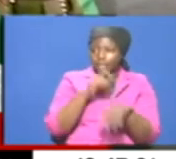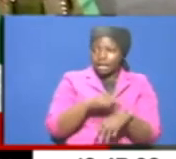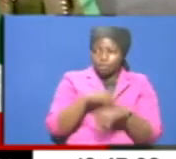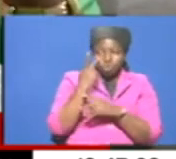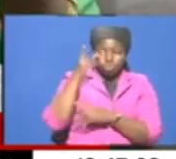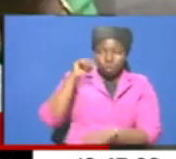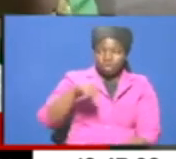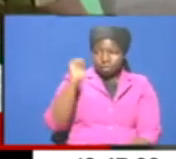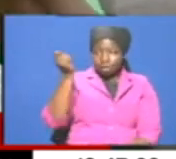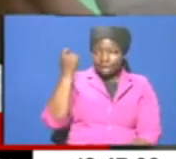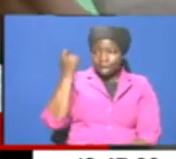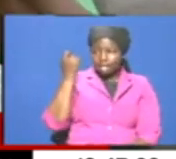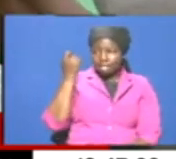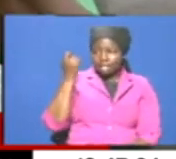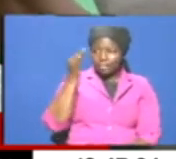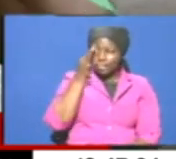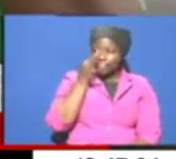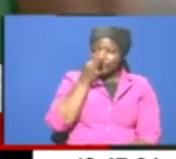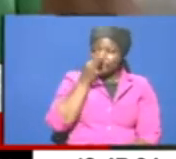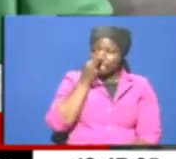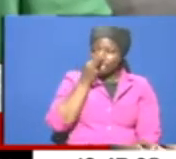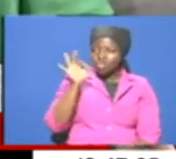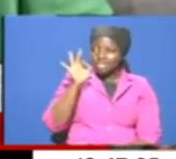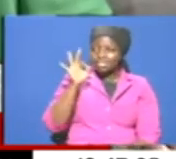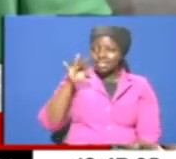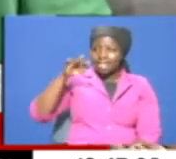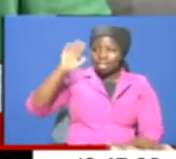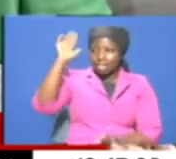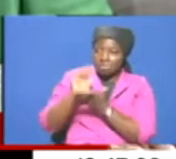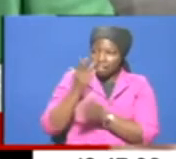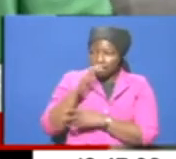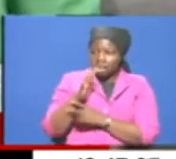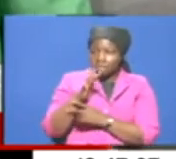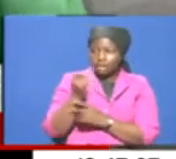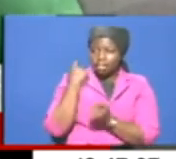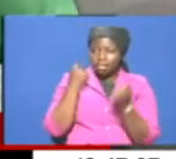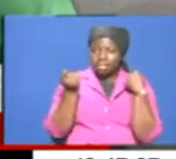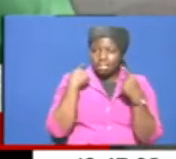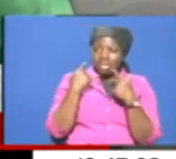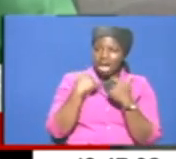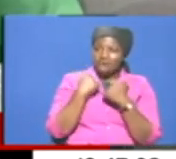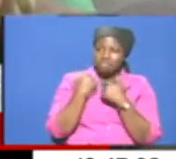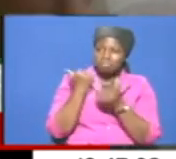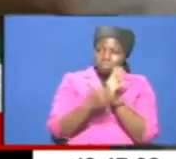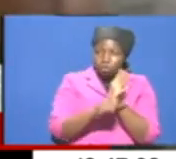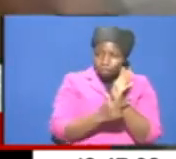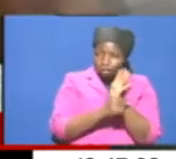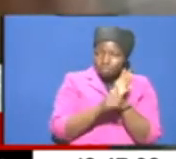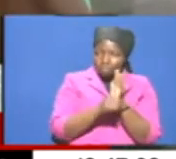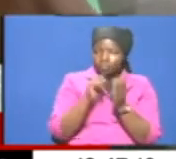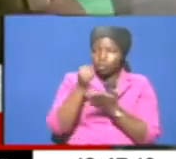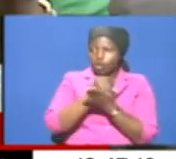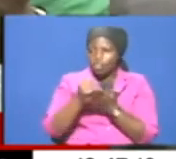hii, matunda imerudi chini. Mm-hmm. Majani ndio hiyo wanakona placards, kahawa ndio hiyo, sukari